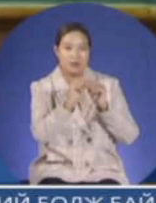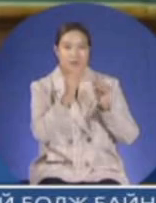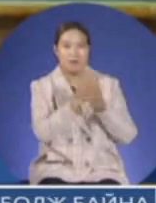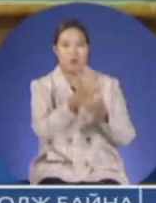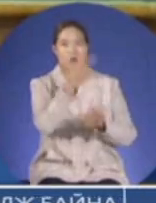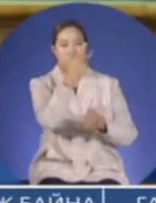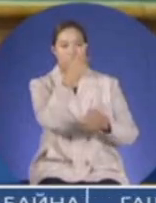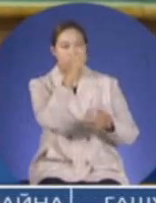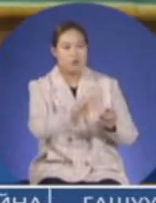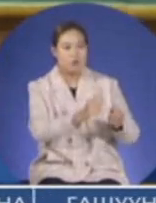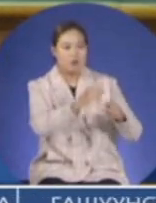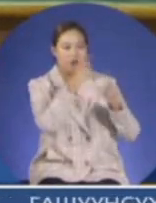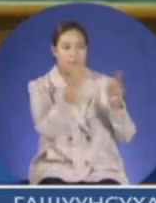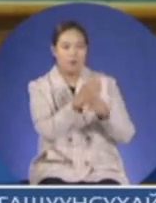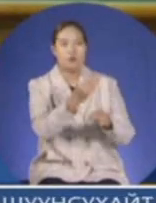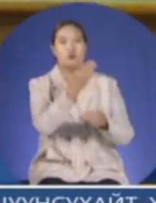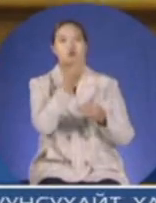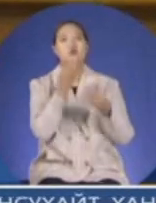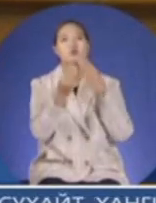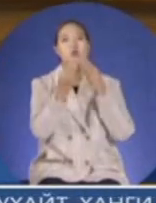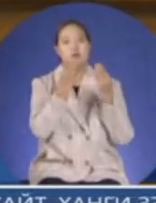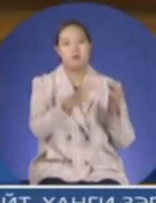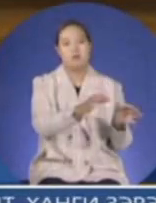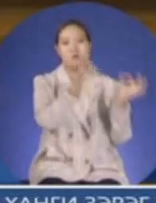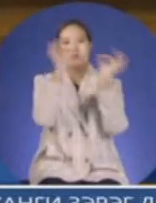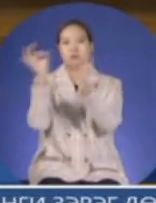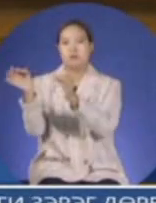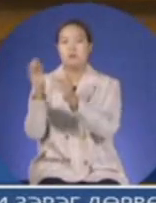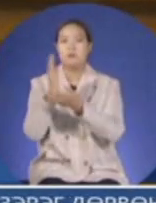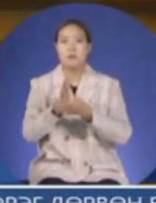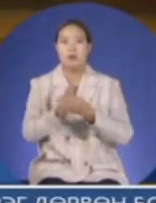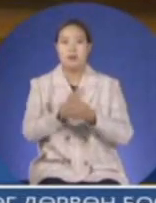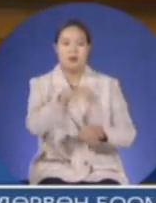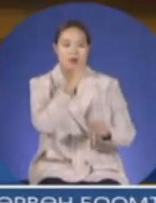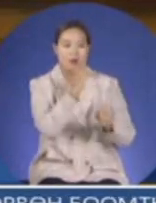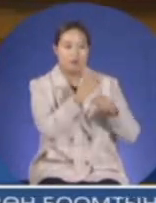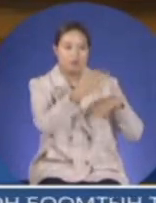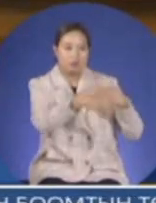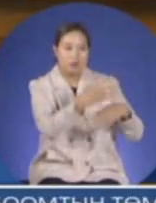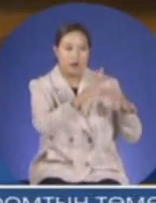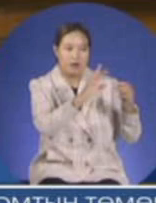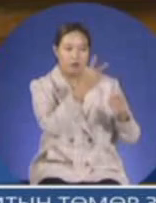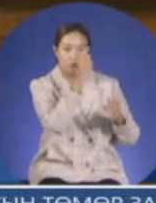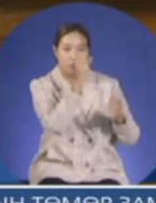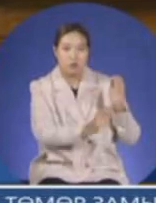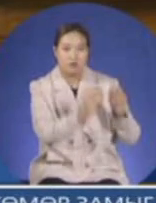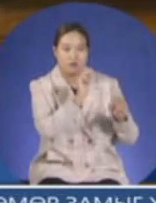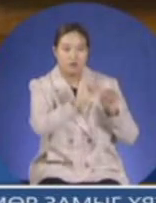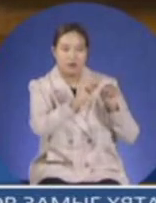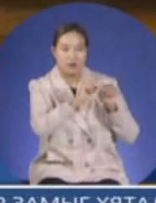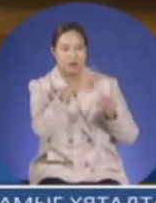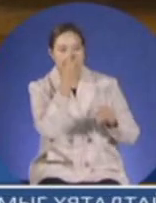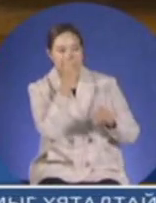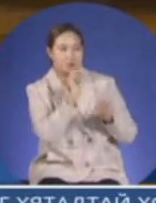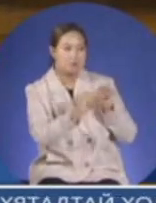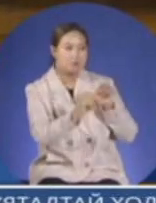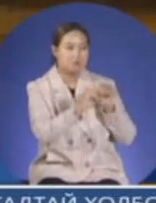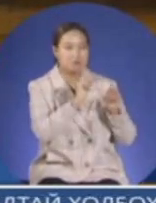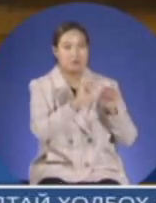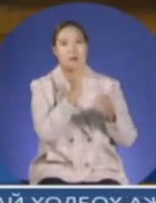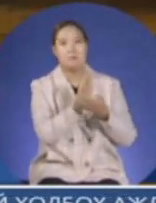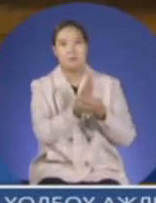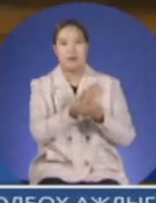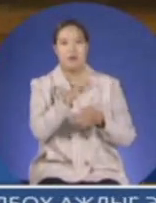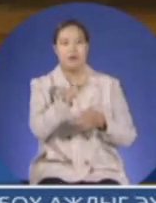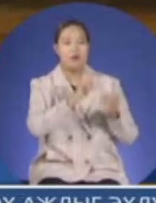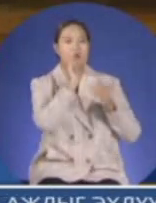гаруй хүний хэргийг шүүхэд шилжүүлжээ. Одоо ажиллагаанд байгаа 2 хэрэгт холбогдох 12 хүнд мөрдөн байцаалтын ажиллагаа явагдаж байгаа гинэ. Мөн цаана нь хэрэг